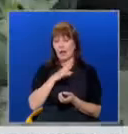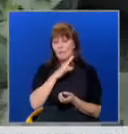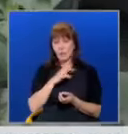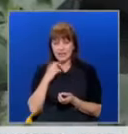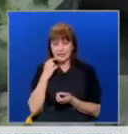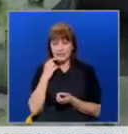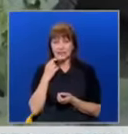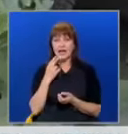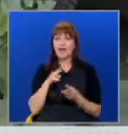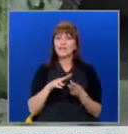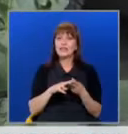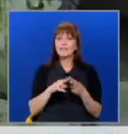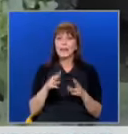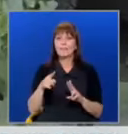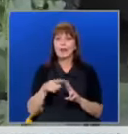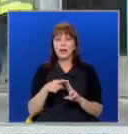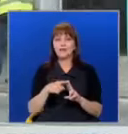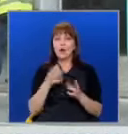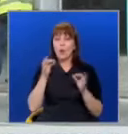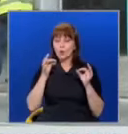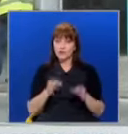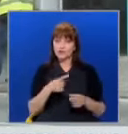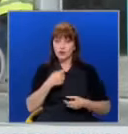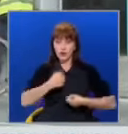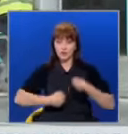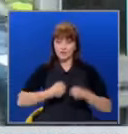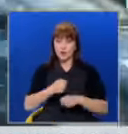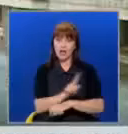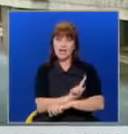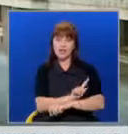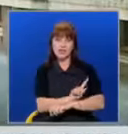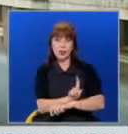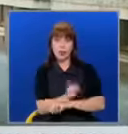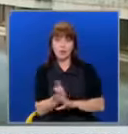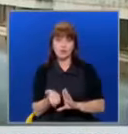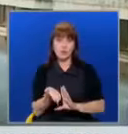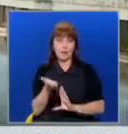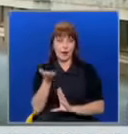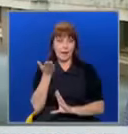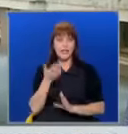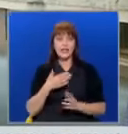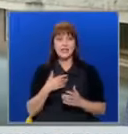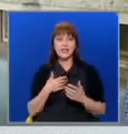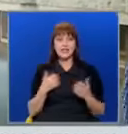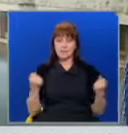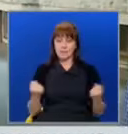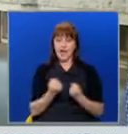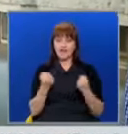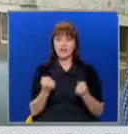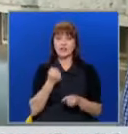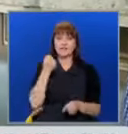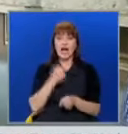престъпност Владимир Панайотов. Беше установено, че той е шофирал с превишена скорост. Ние искаме ефективна